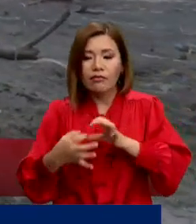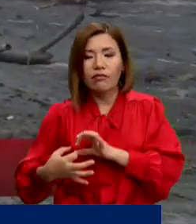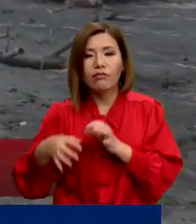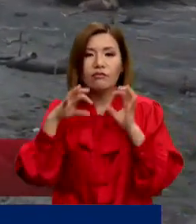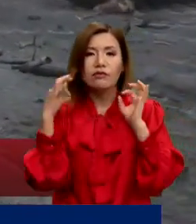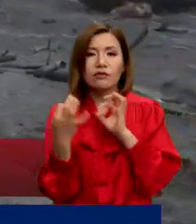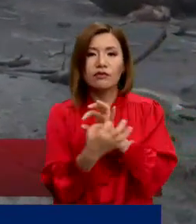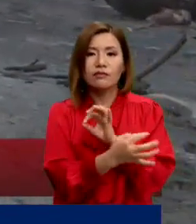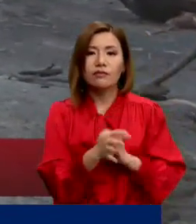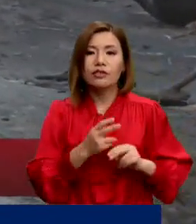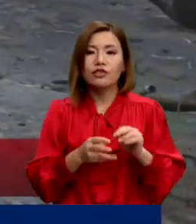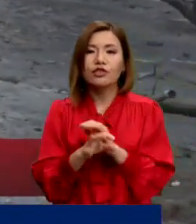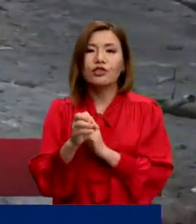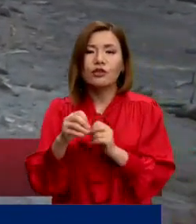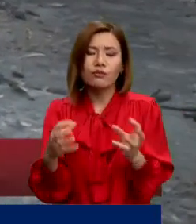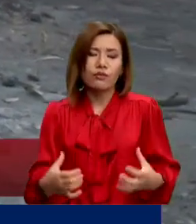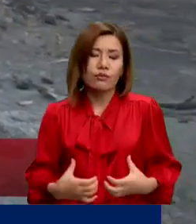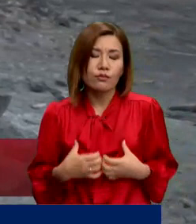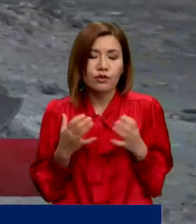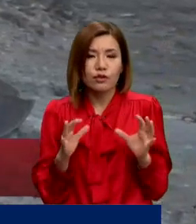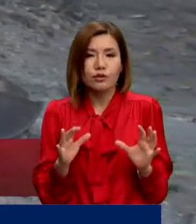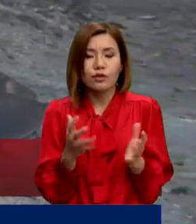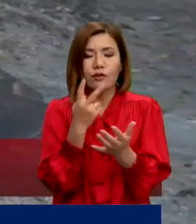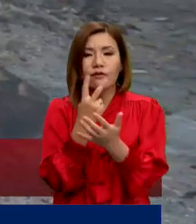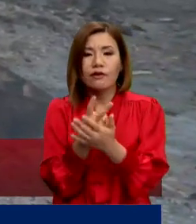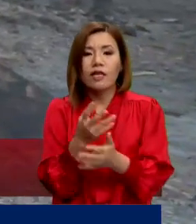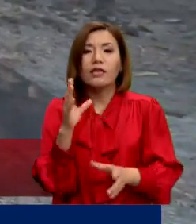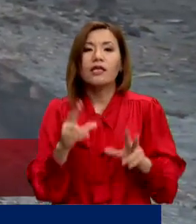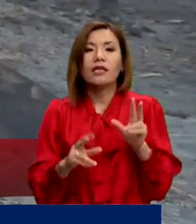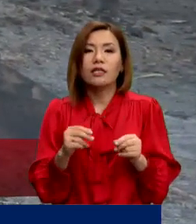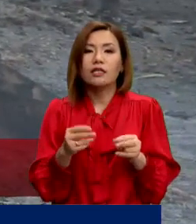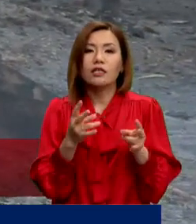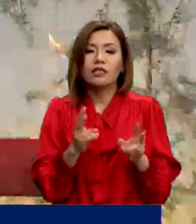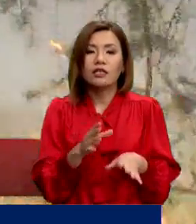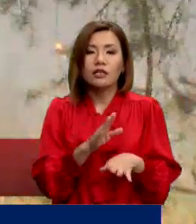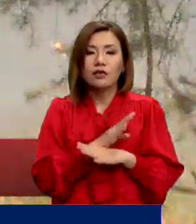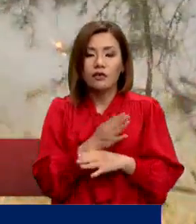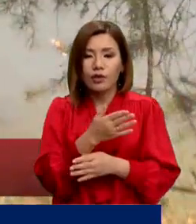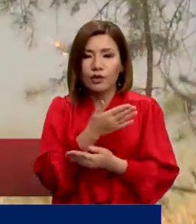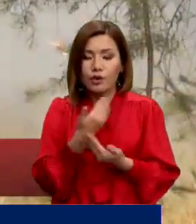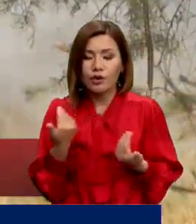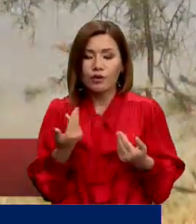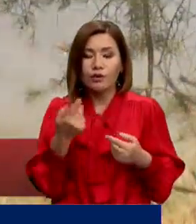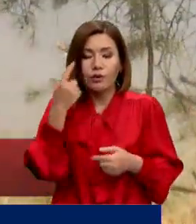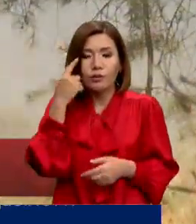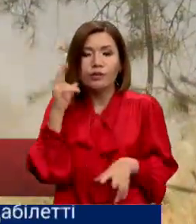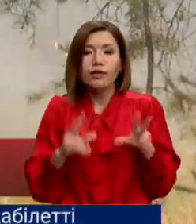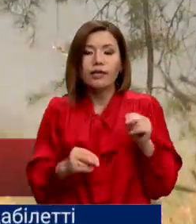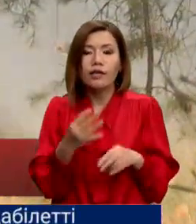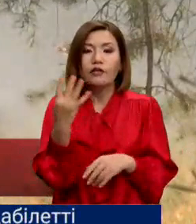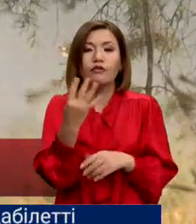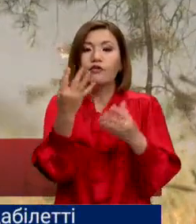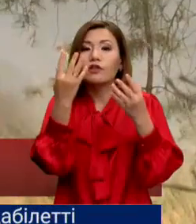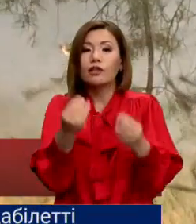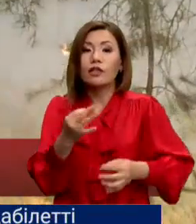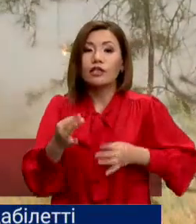Очень страшное зрелище, и надеемся, человеческих жертв нет. Пожар продолжается четвертый день.